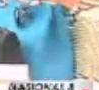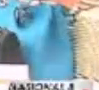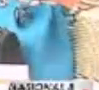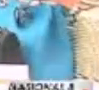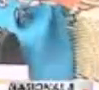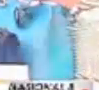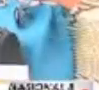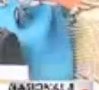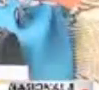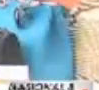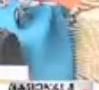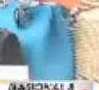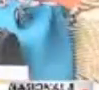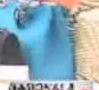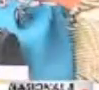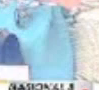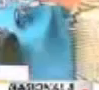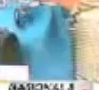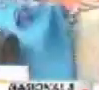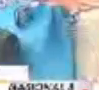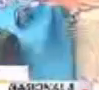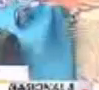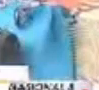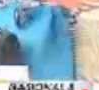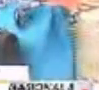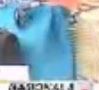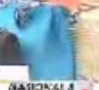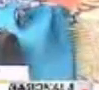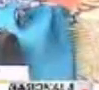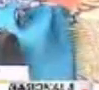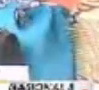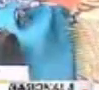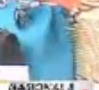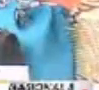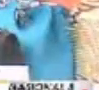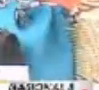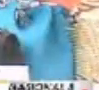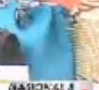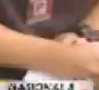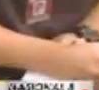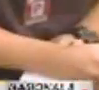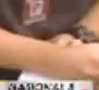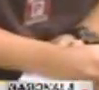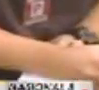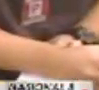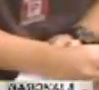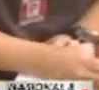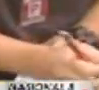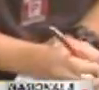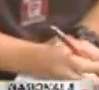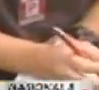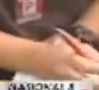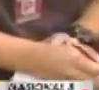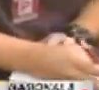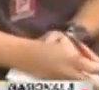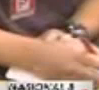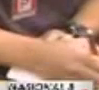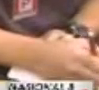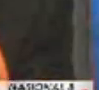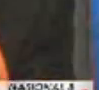lagi individu termasuk suara wanita yang disaki mendalang dana kerajaan